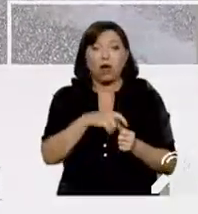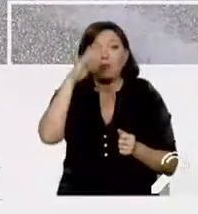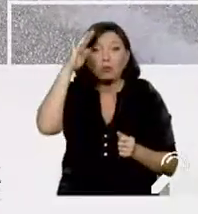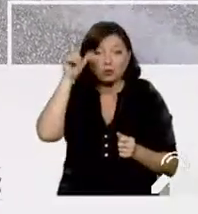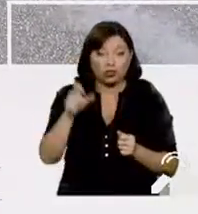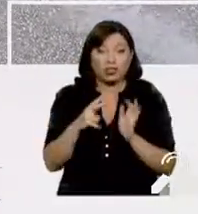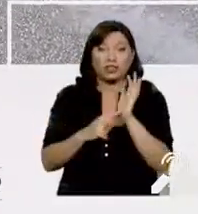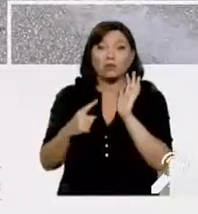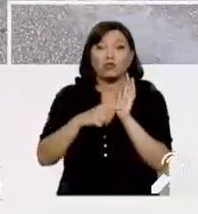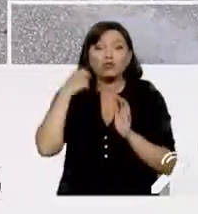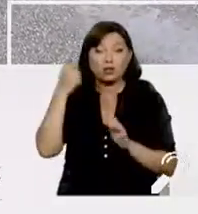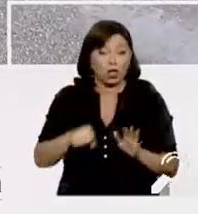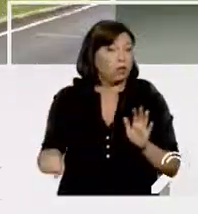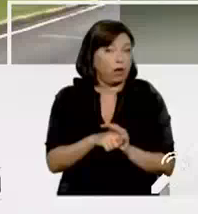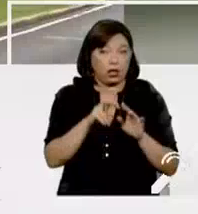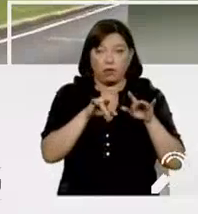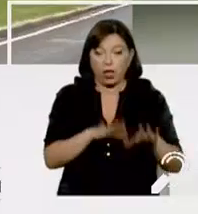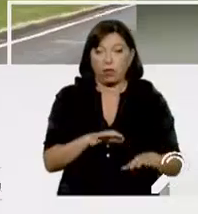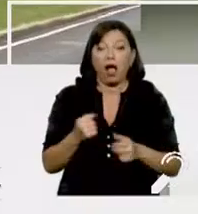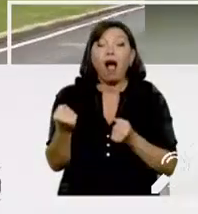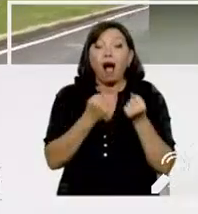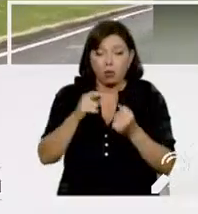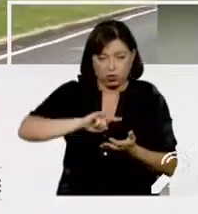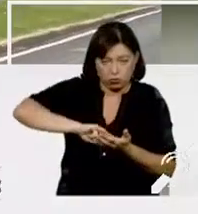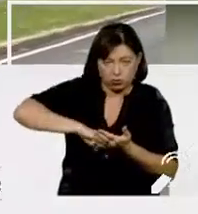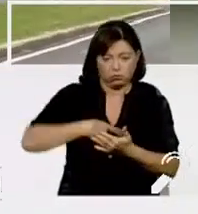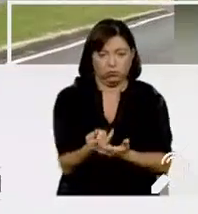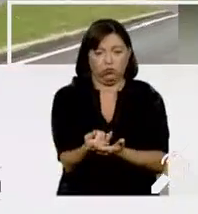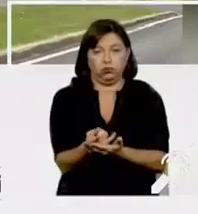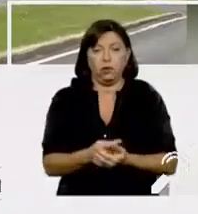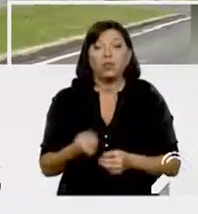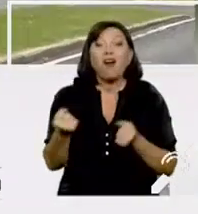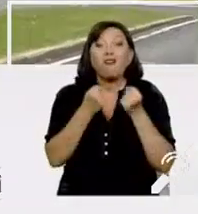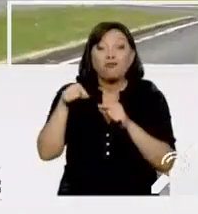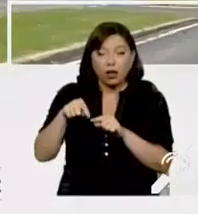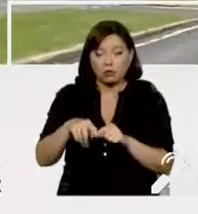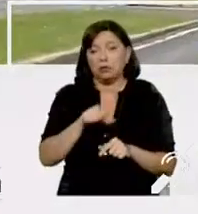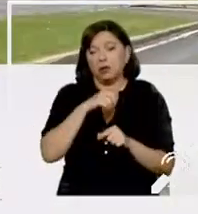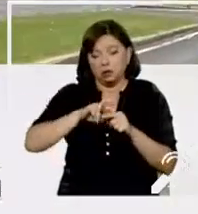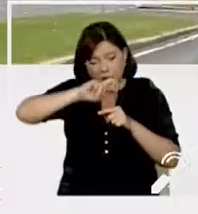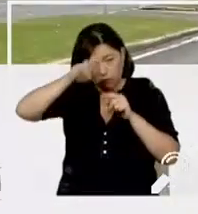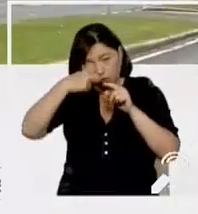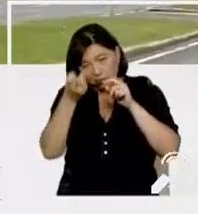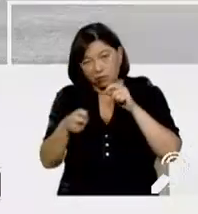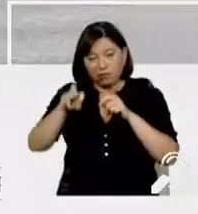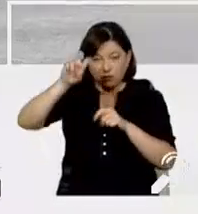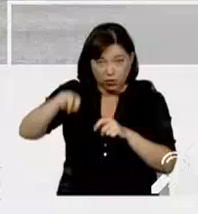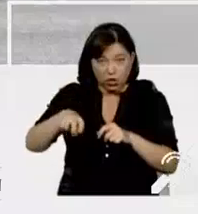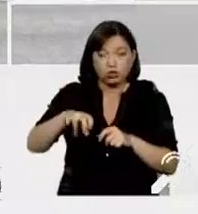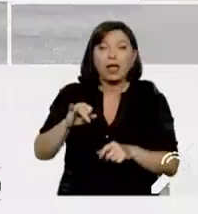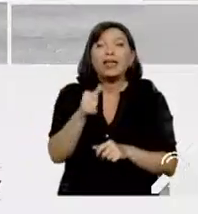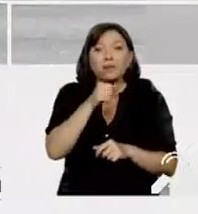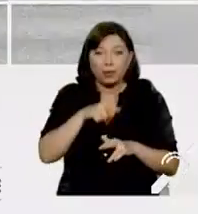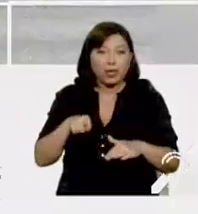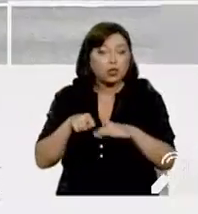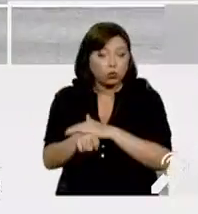76 de ani a decedat pe loc iar automobilul s a răsturnat conducătorul auto a ieșit singur din mașina grav avariată și a